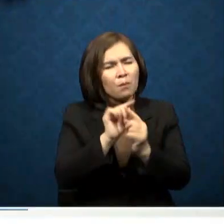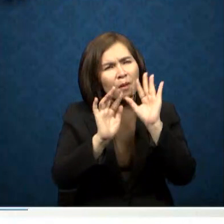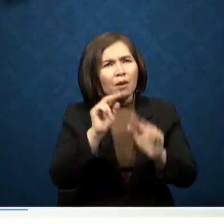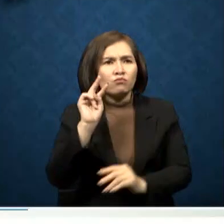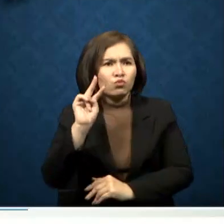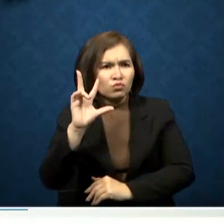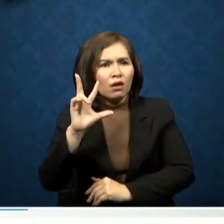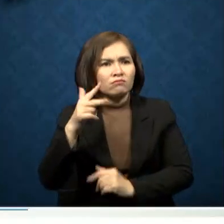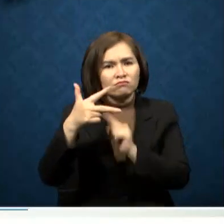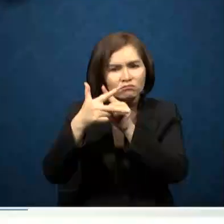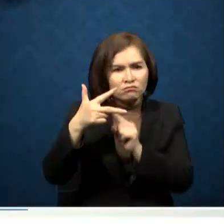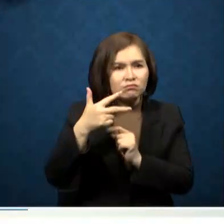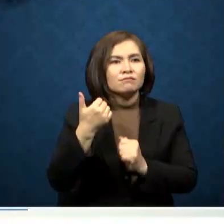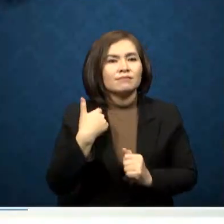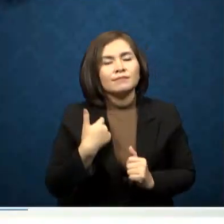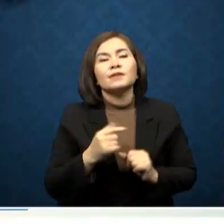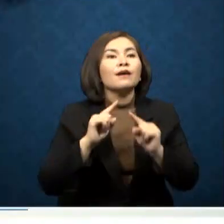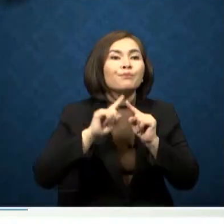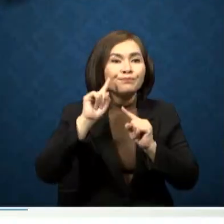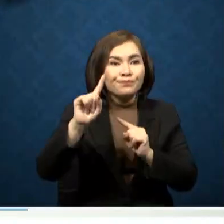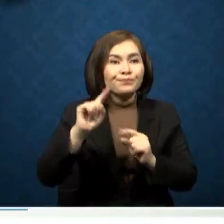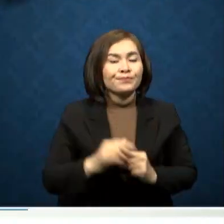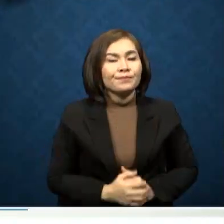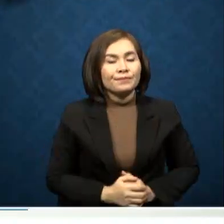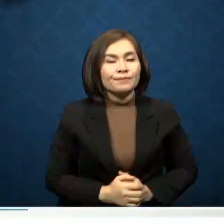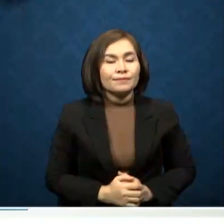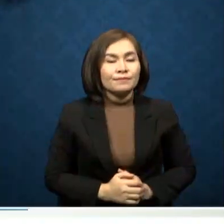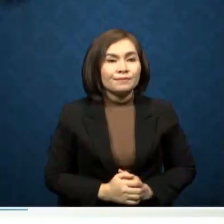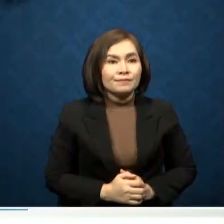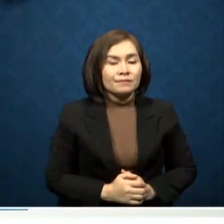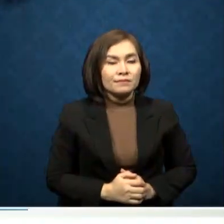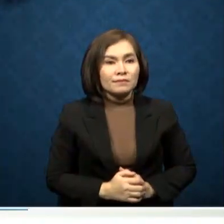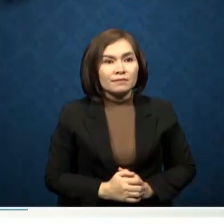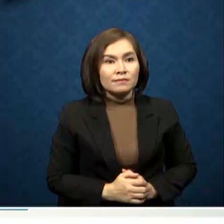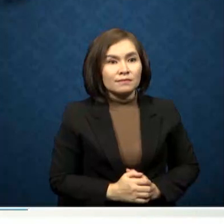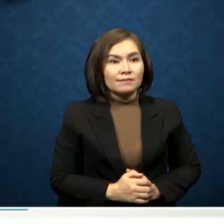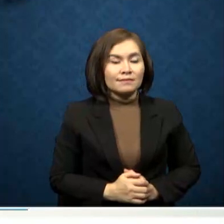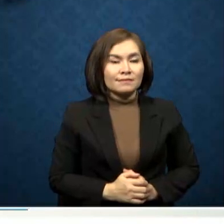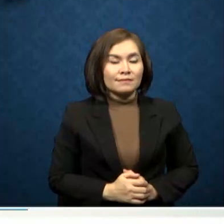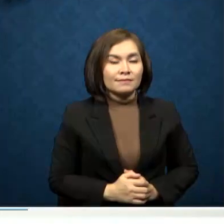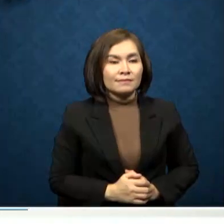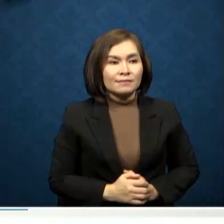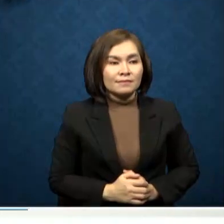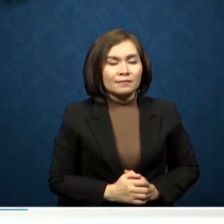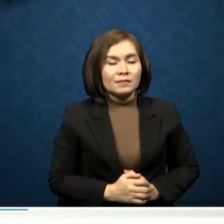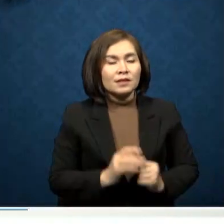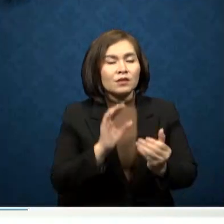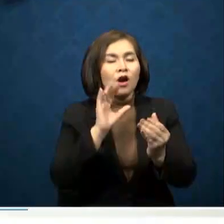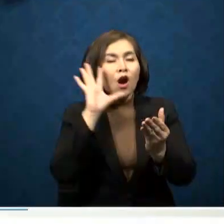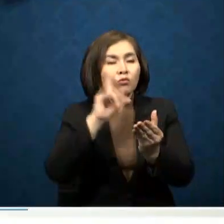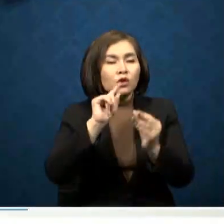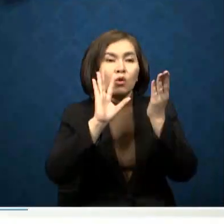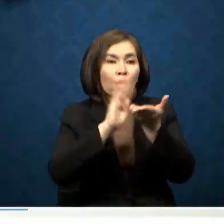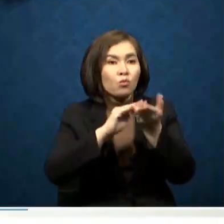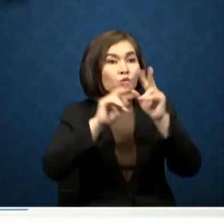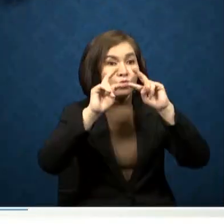ด้วยกันนะประเด็นที่ 1นะมันเป็นเรื่องของของจากการนะผลการวิจัยของสภาการ